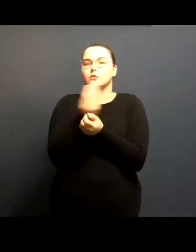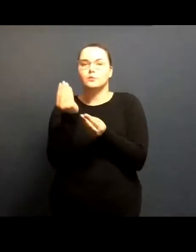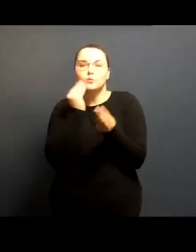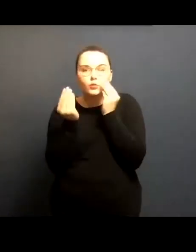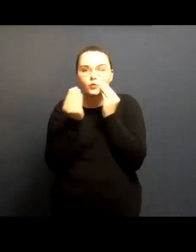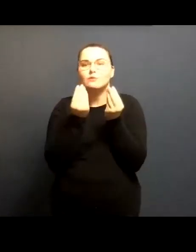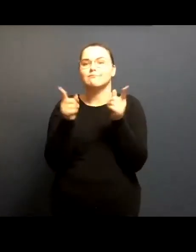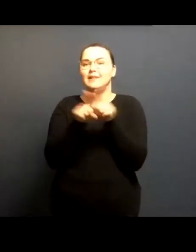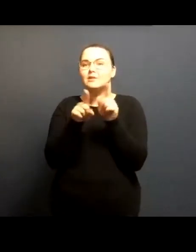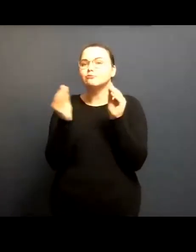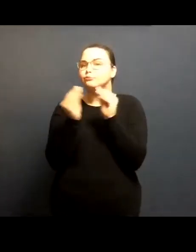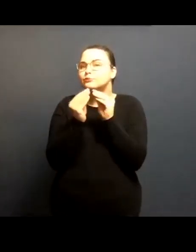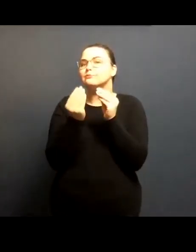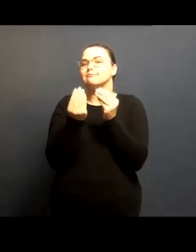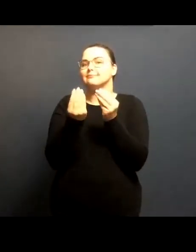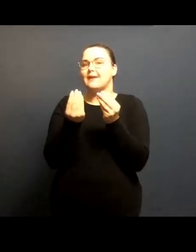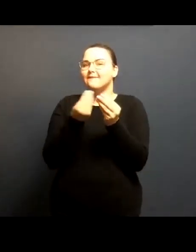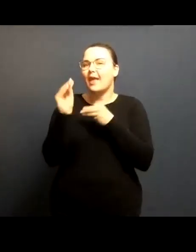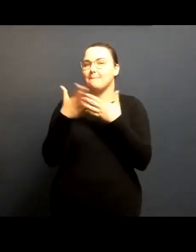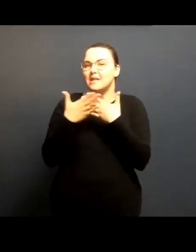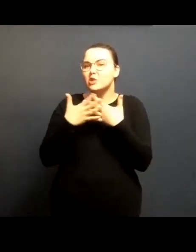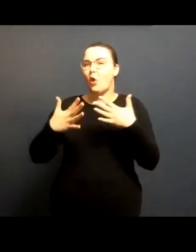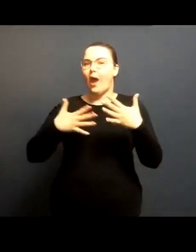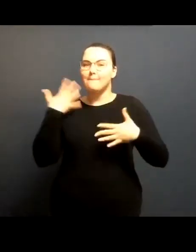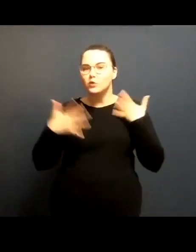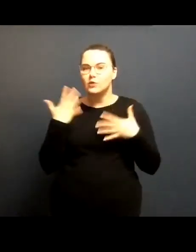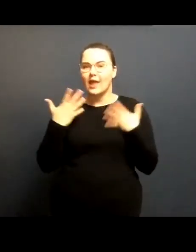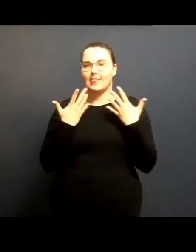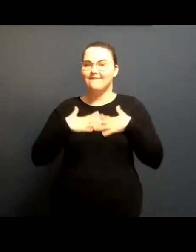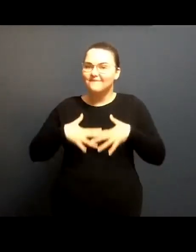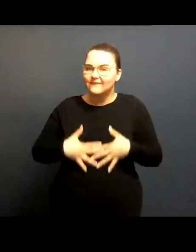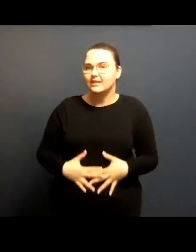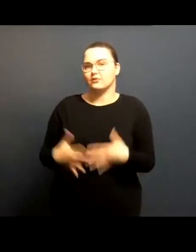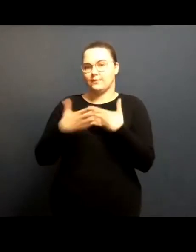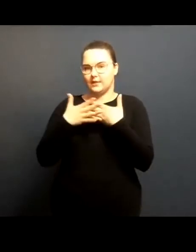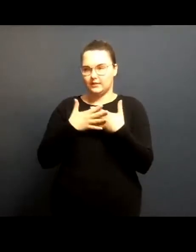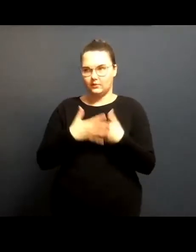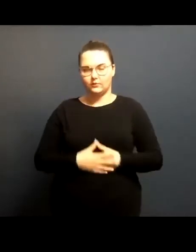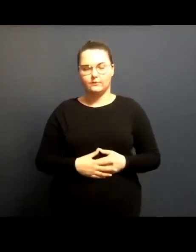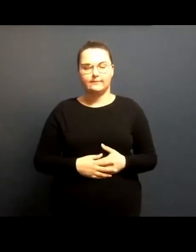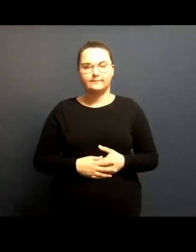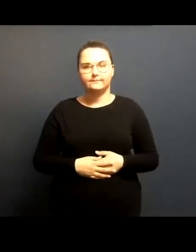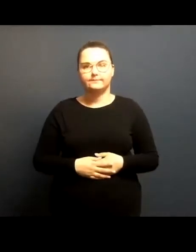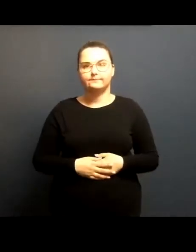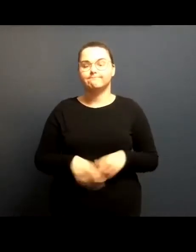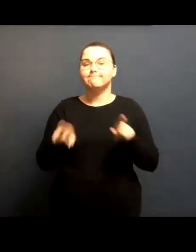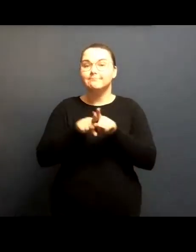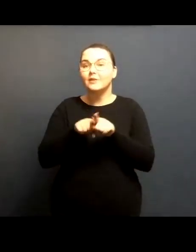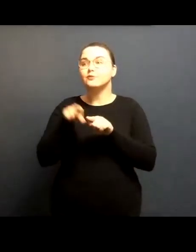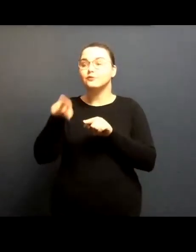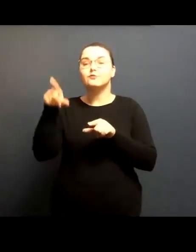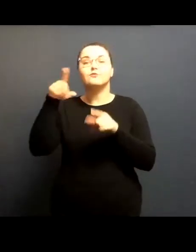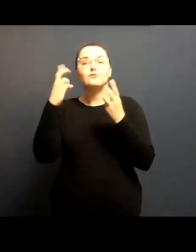fizycznej, emocjonalnej, które również przyporządkowane jest do tego wieku, zarówno mężczyzn, jak i